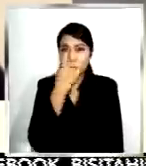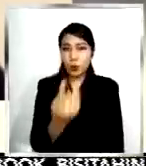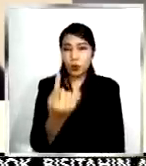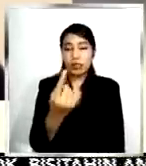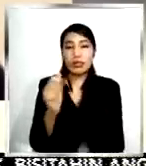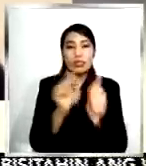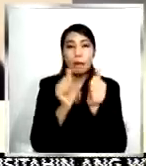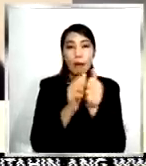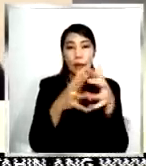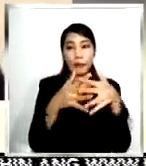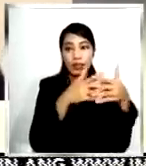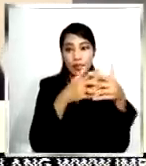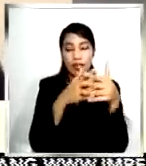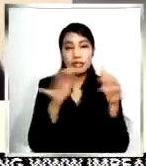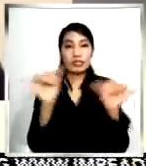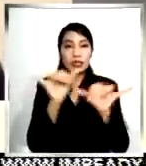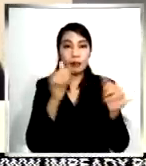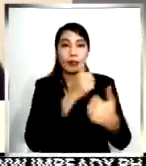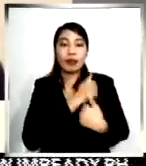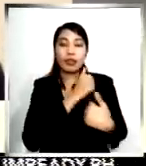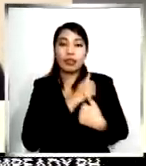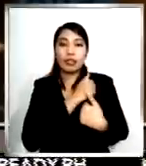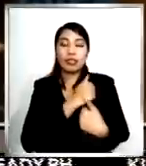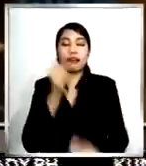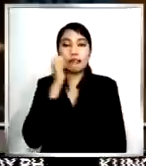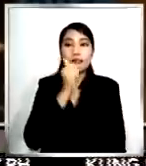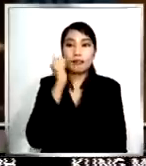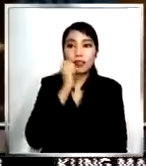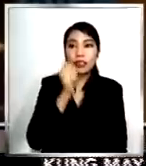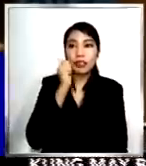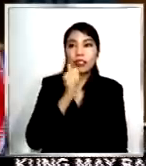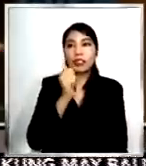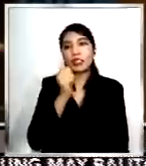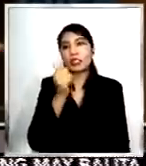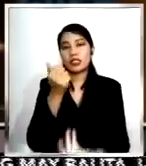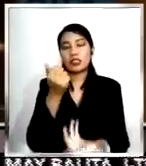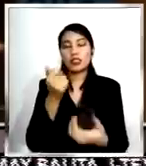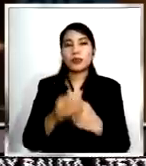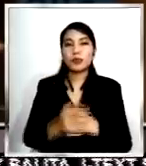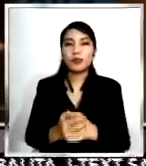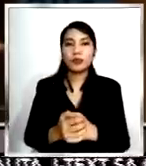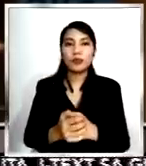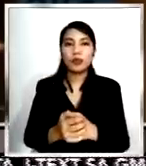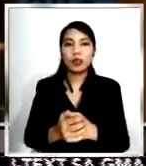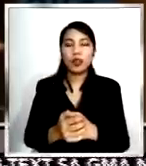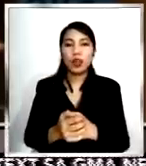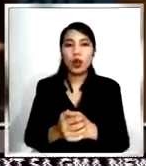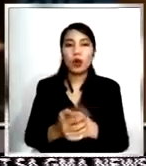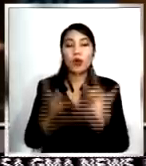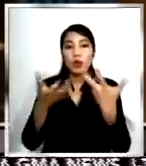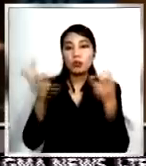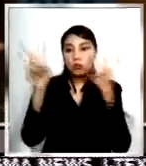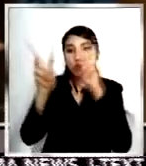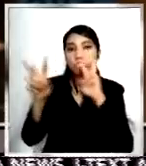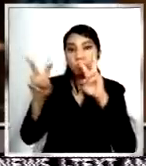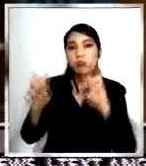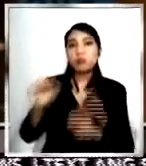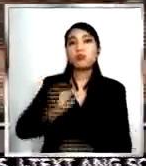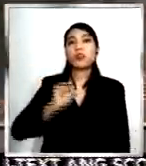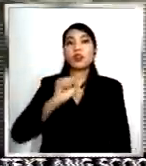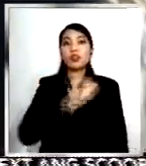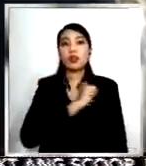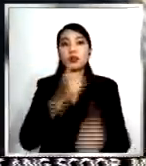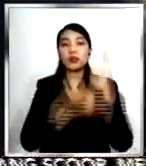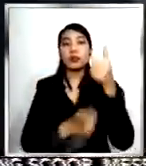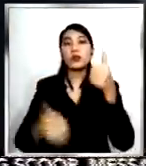para pagang everyday walang nangyari, no? Nais namang ipabusisi ni Senate President Tito Soto sa Blue Ribbon Committee